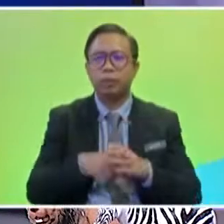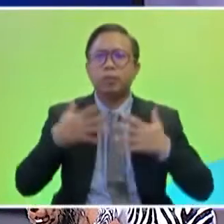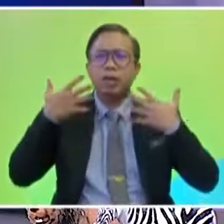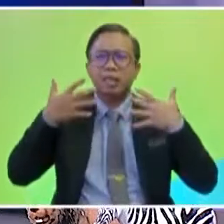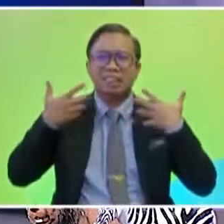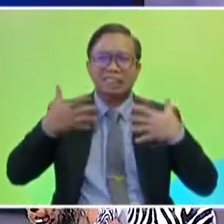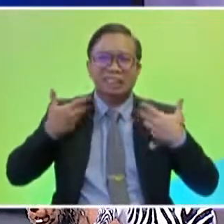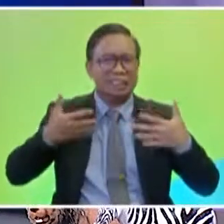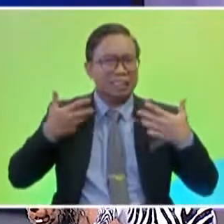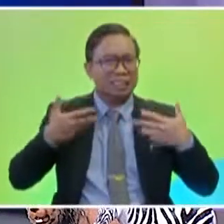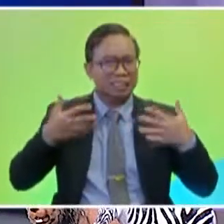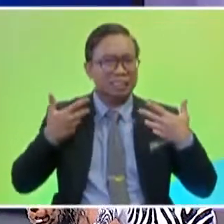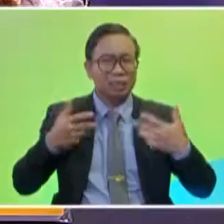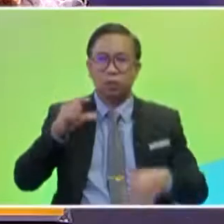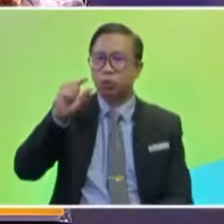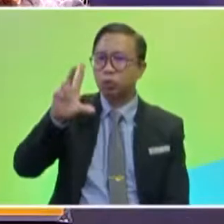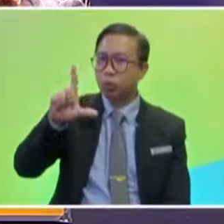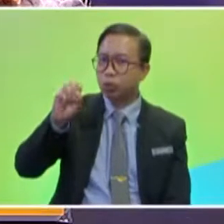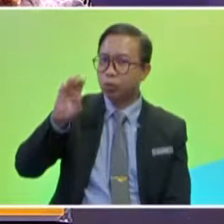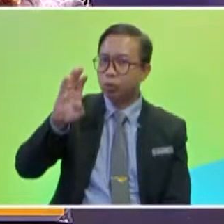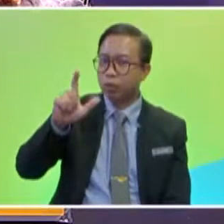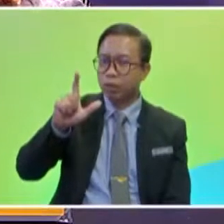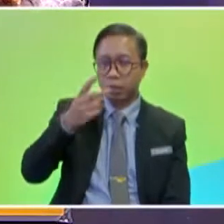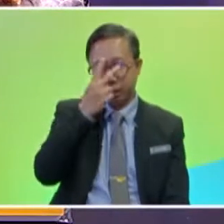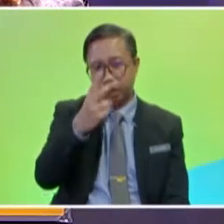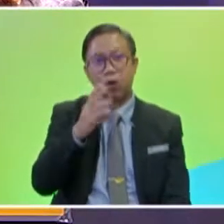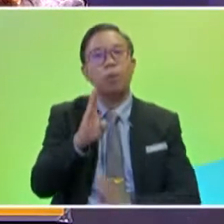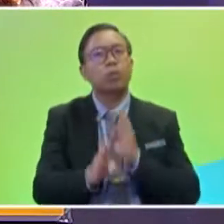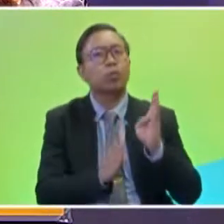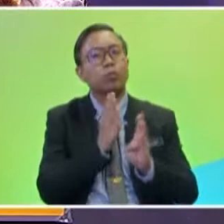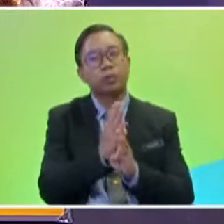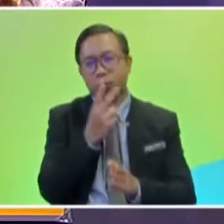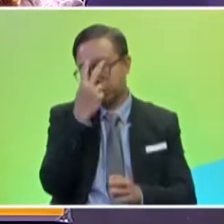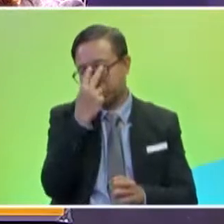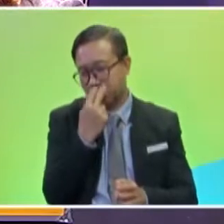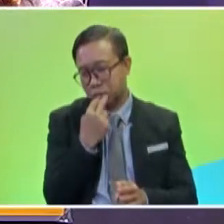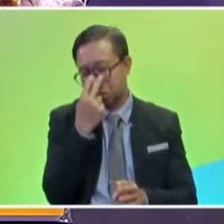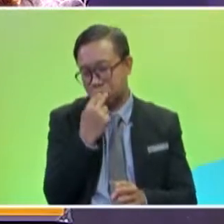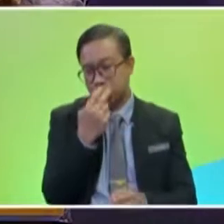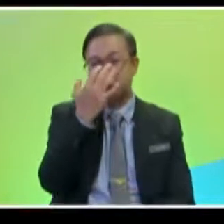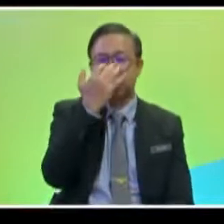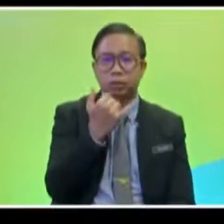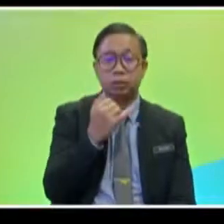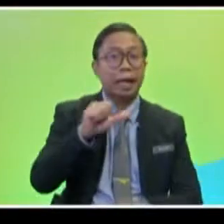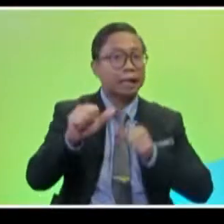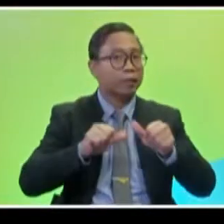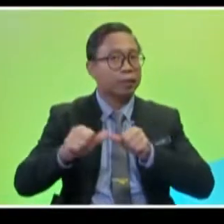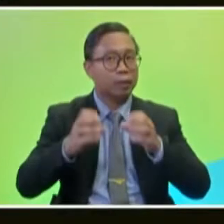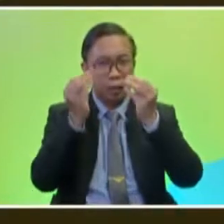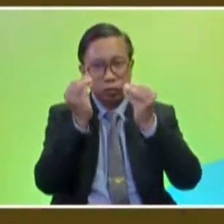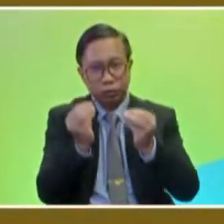global kalau tengok gambar tepung kita build Hai aku cabut bumi kita menangis sebagai oleh aktivitas manusia